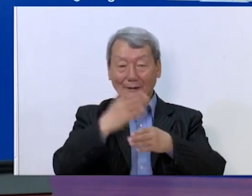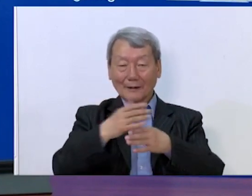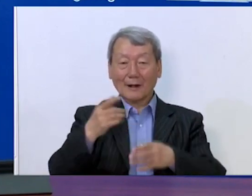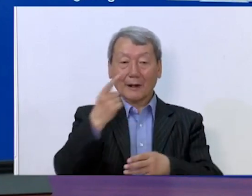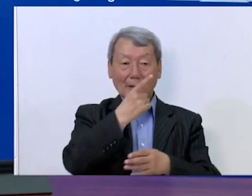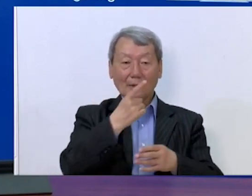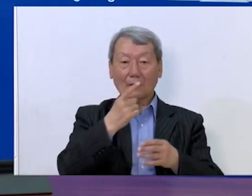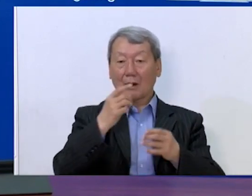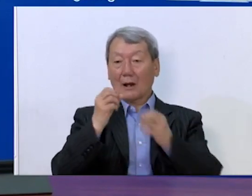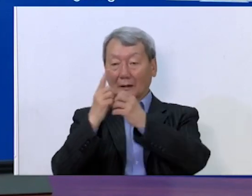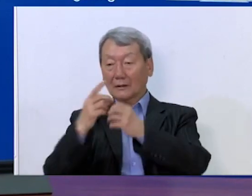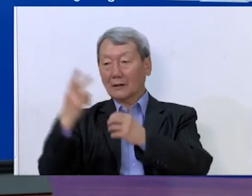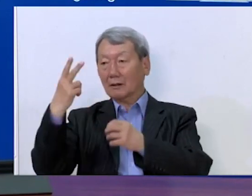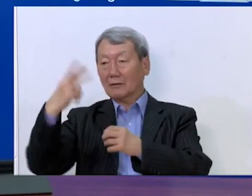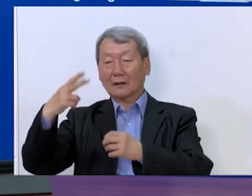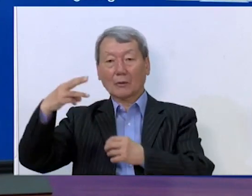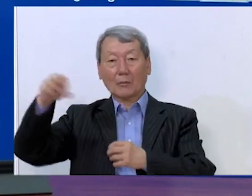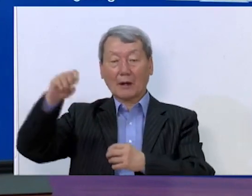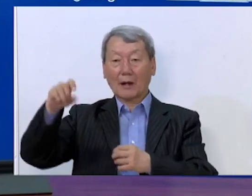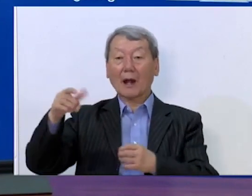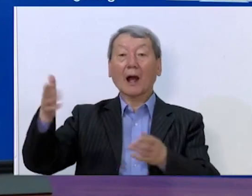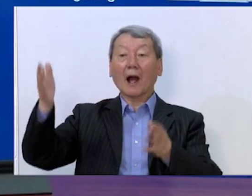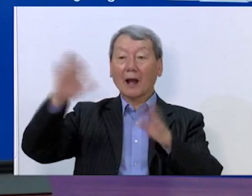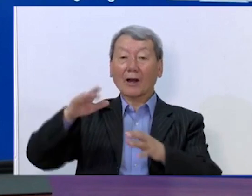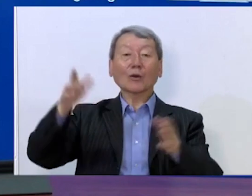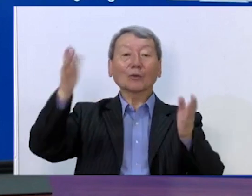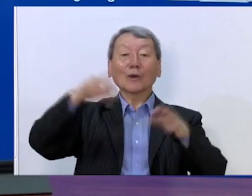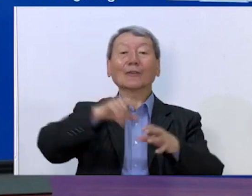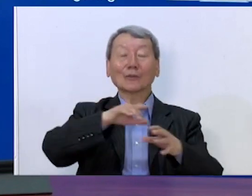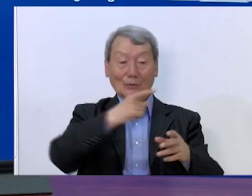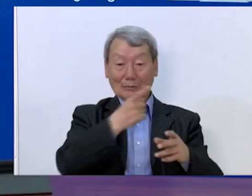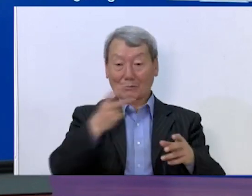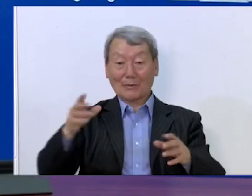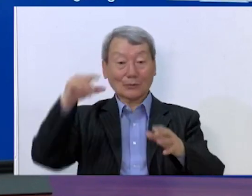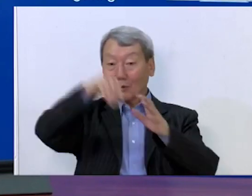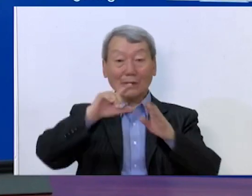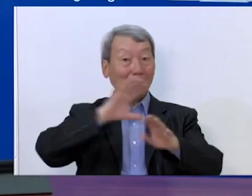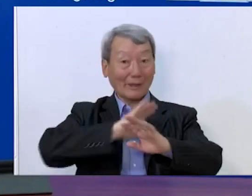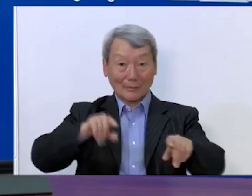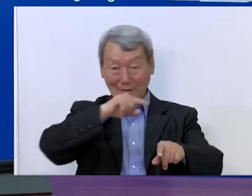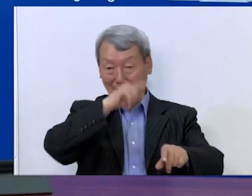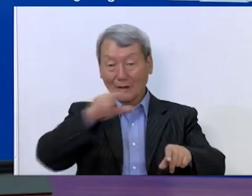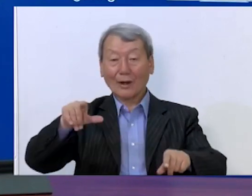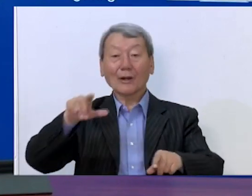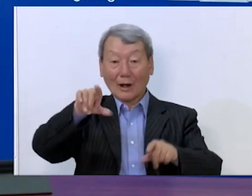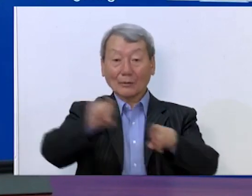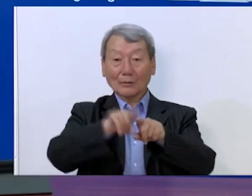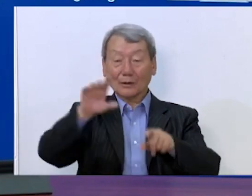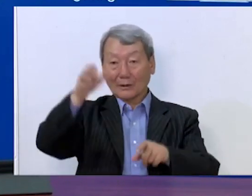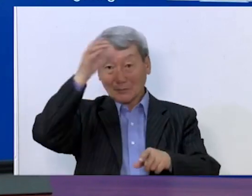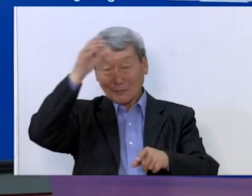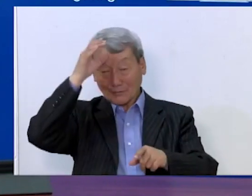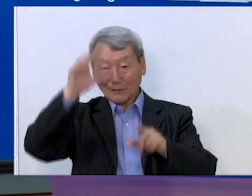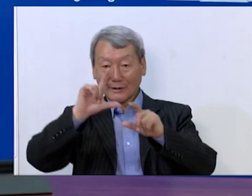1, 11 и 20 мая. Все остальные виды деятельности, которые не попали в этот перечень, в том числе и